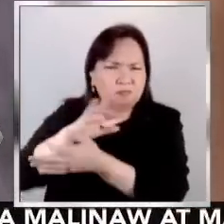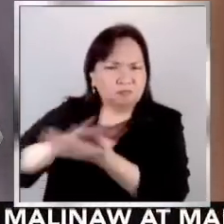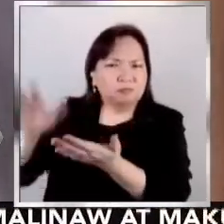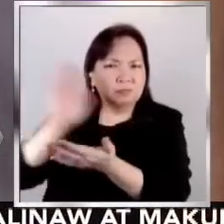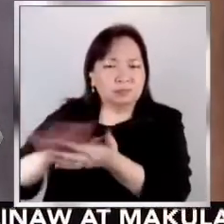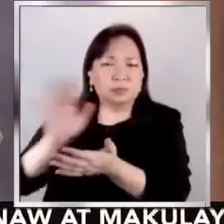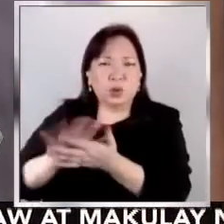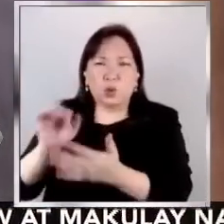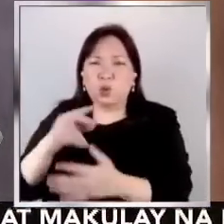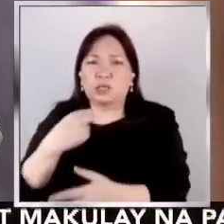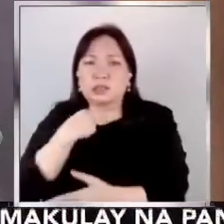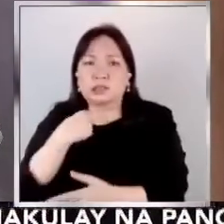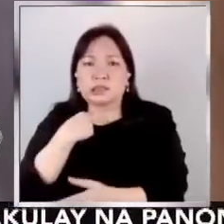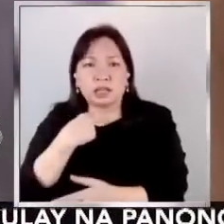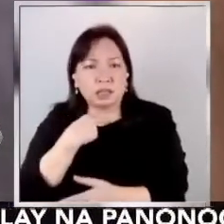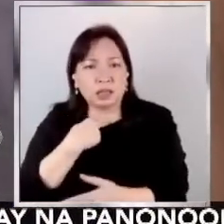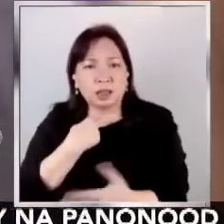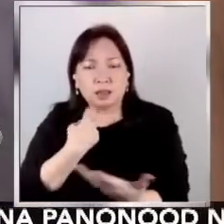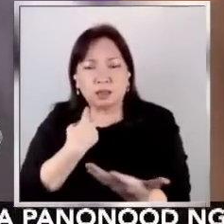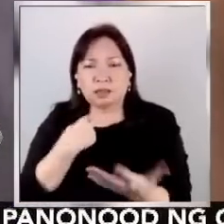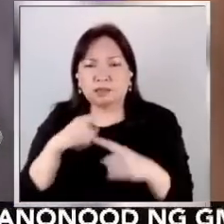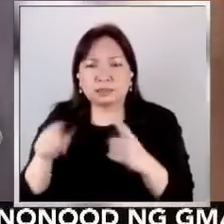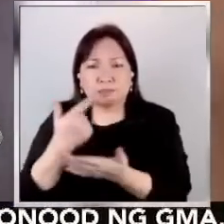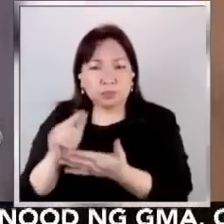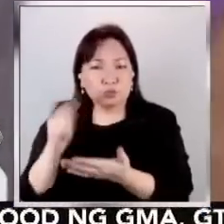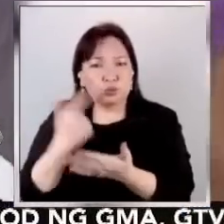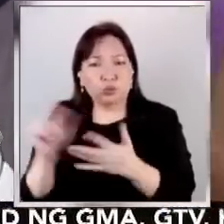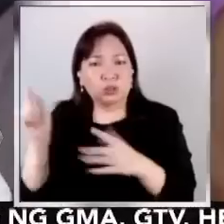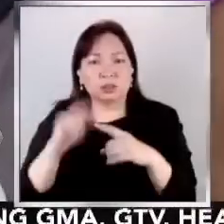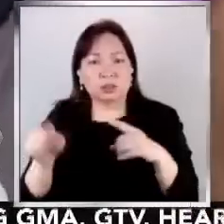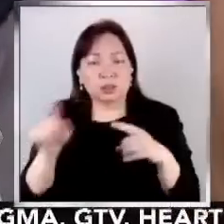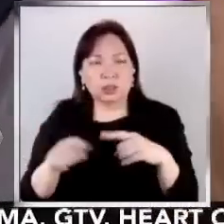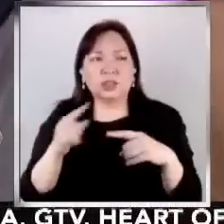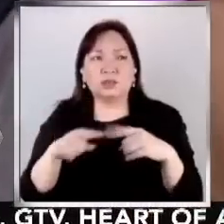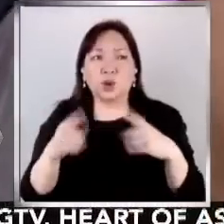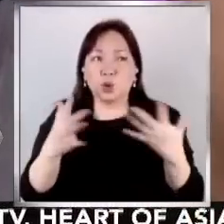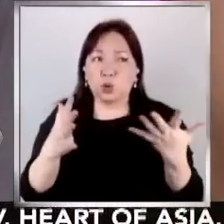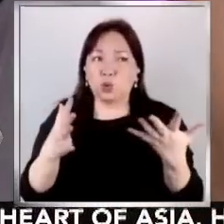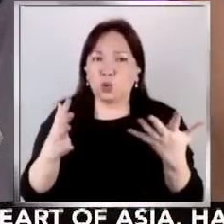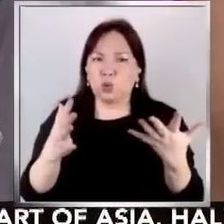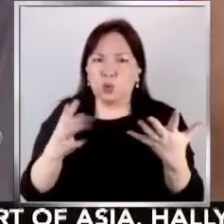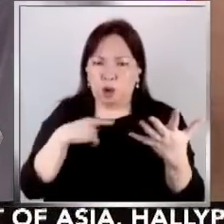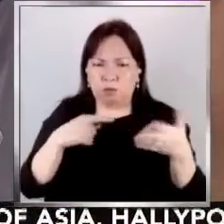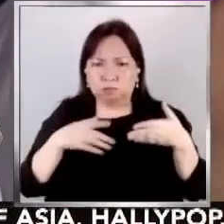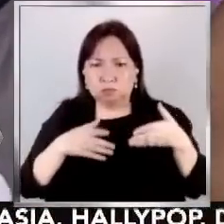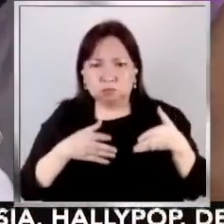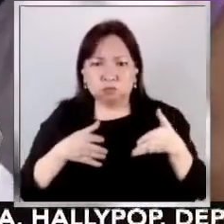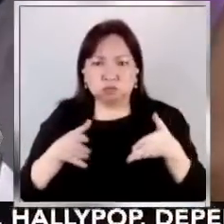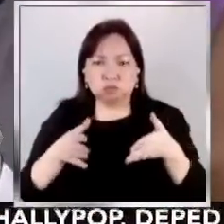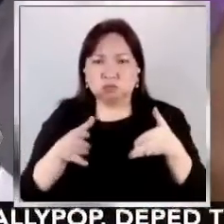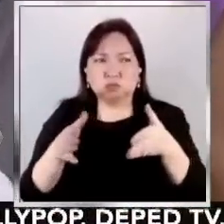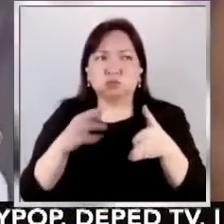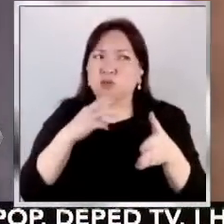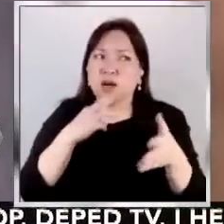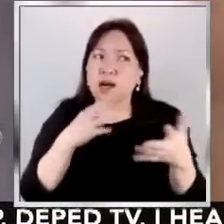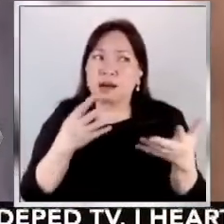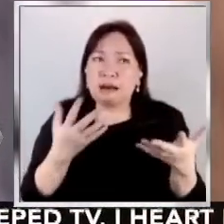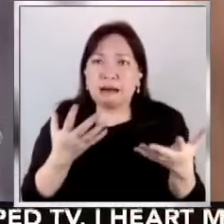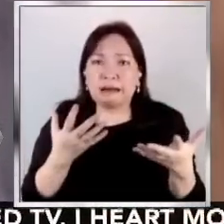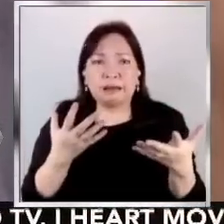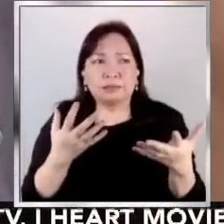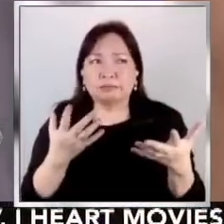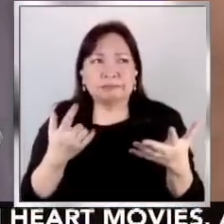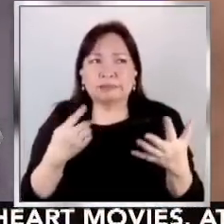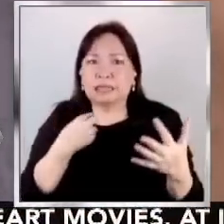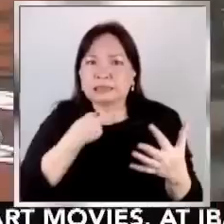nakabarang mga basura at yung daluyan namin simula dito palabas ng ilog ay